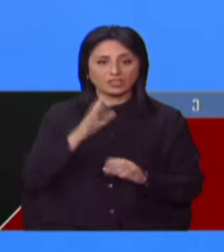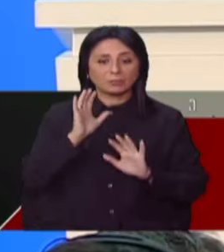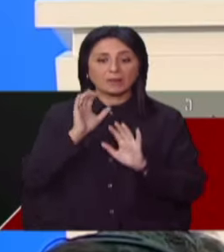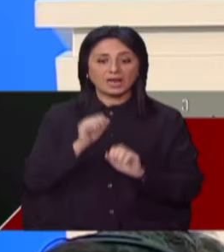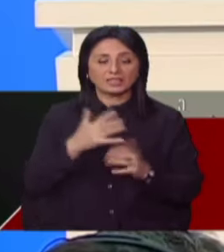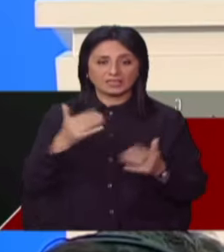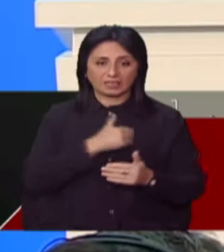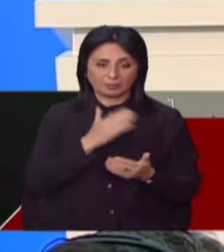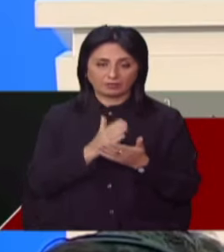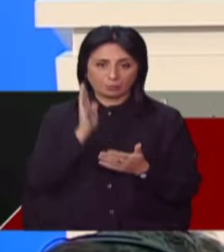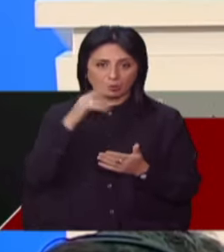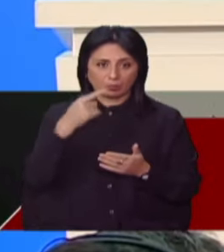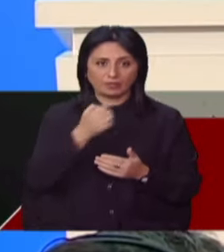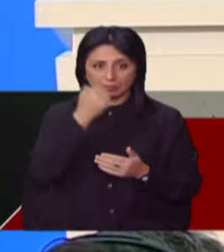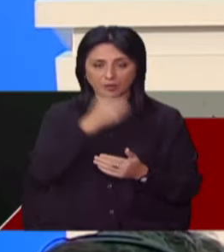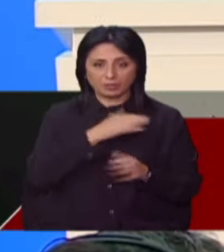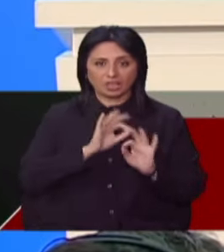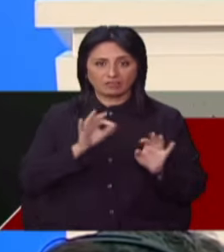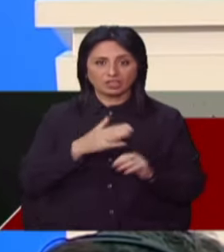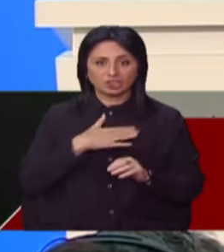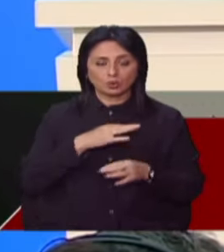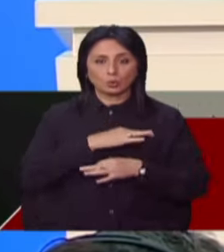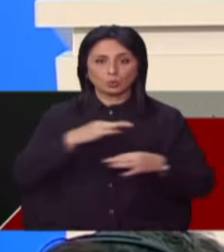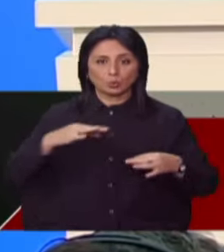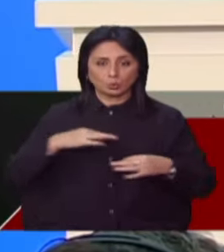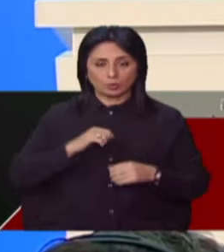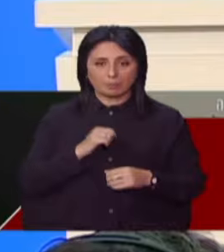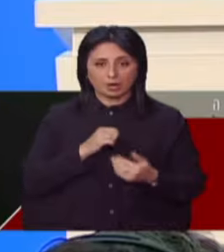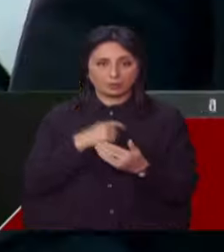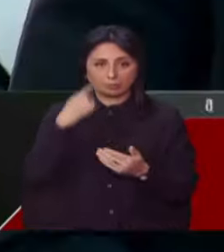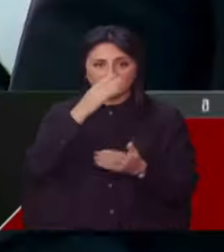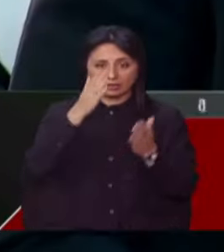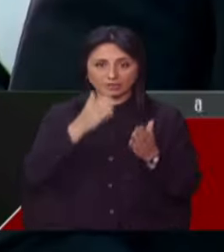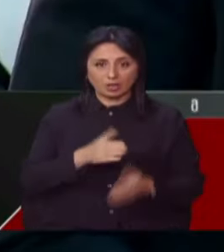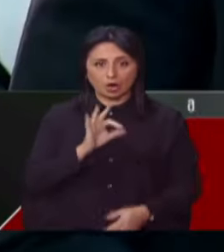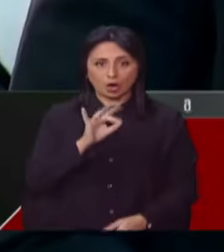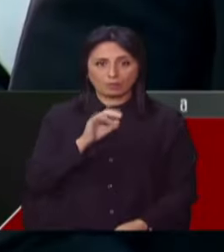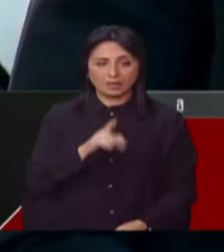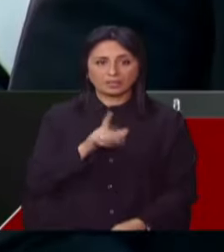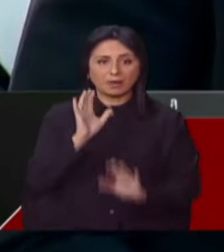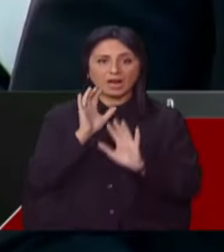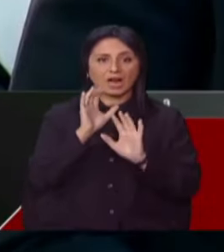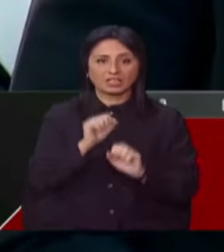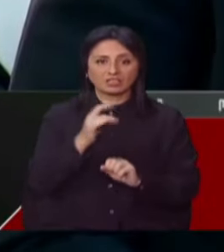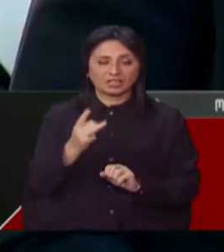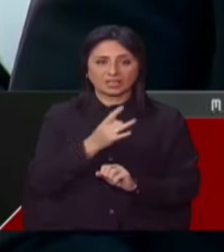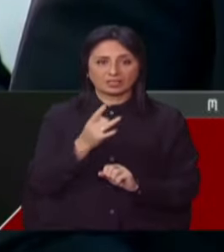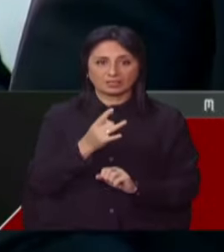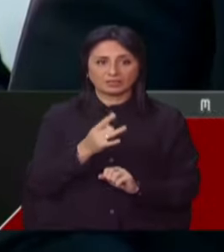მხარდაჭერის ძალიან დიდი იმედი და მადლობა მინდა გადაუხადო ჩვენს უნგრელ მეგობრებს, პირადად ბატონ ვიქტორ ორბანს ამ მხარდაჭერის კიდევ